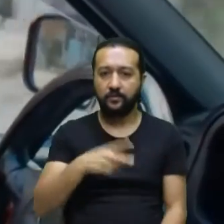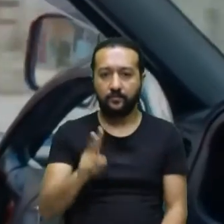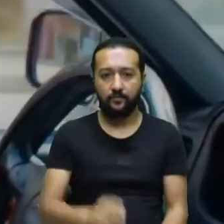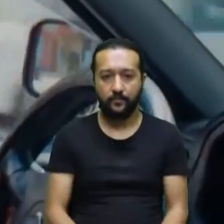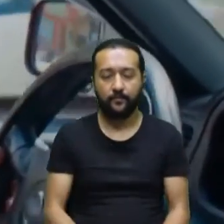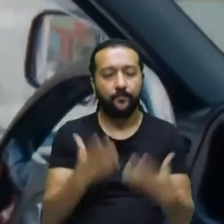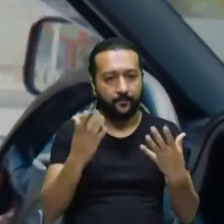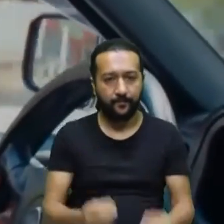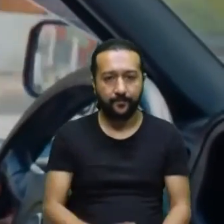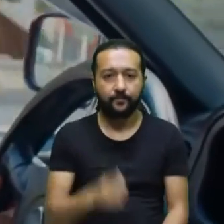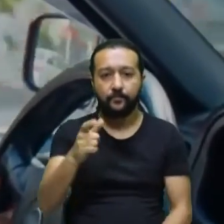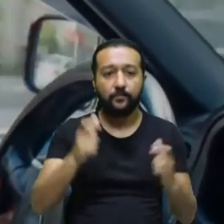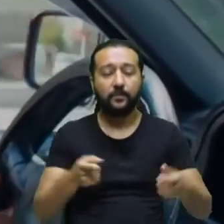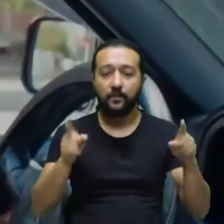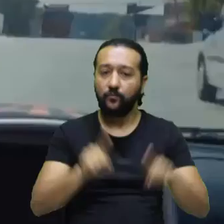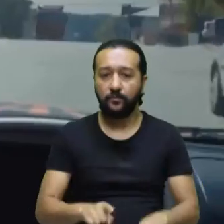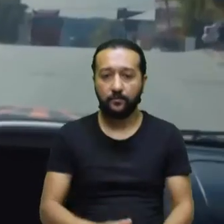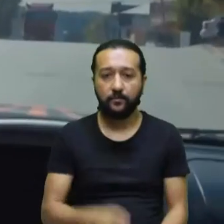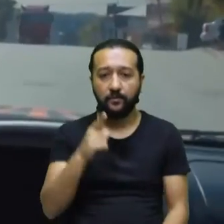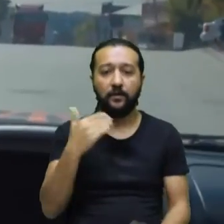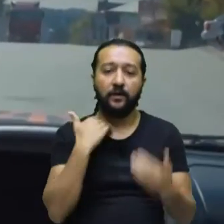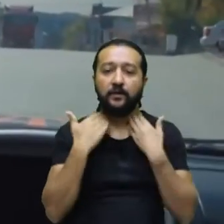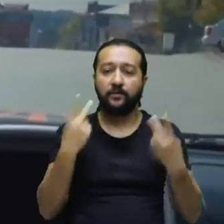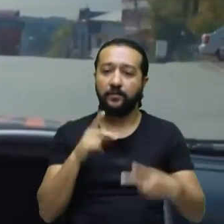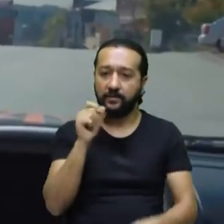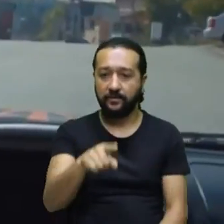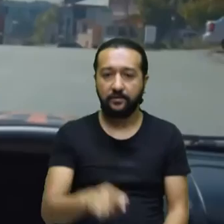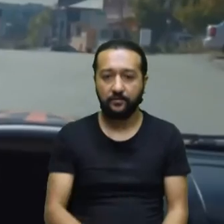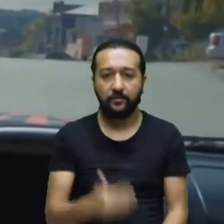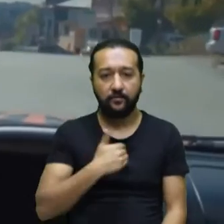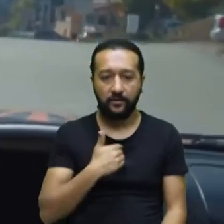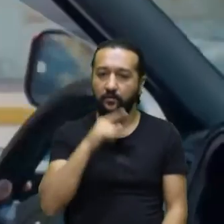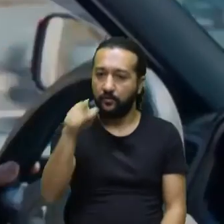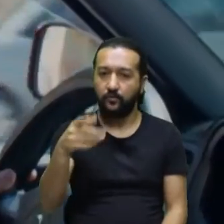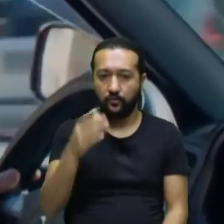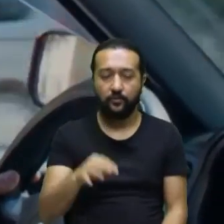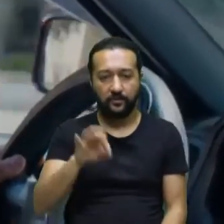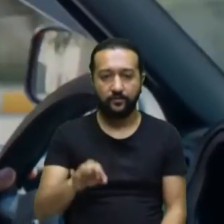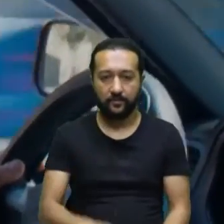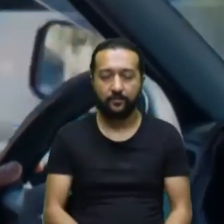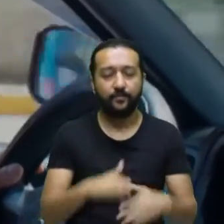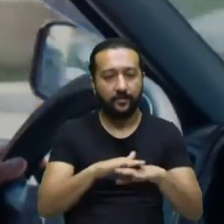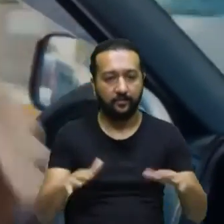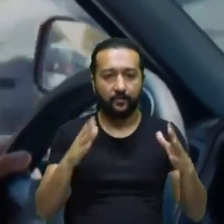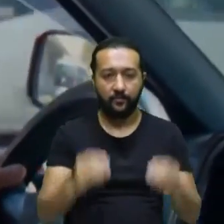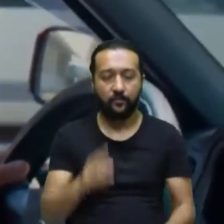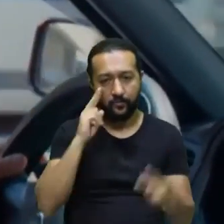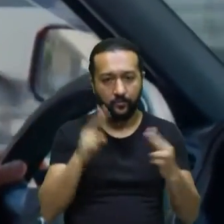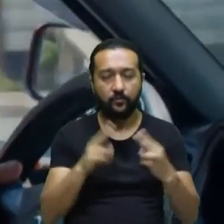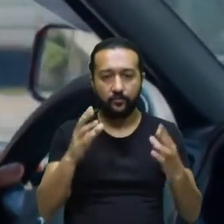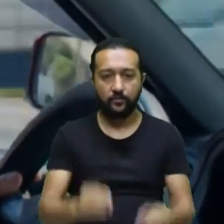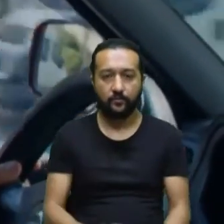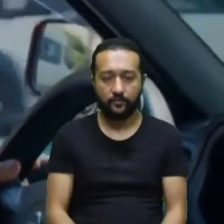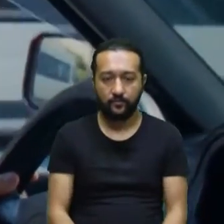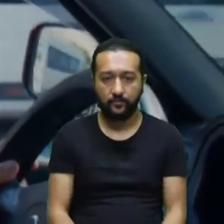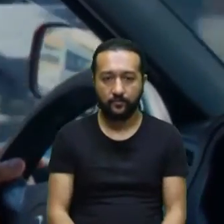istersen. Tabii. Nerede buluşalım? Adresi sana mesaj atacağım. Ben de oraya geçiyorum şimdi. Tamam.